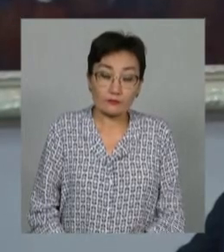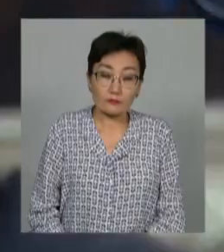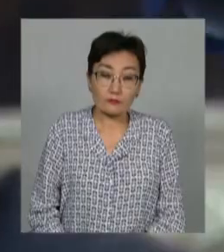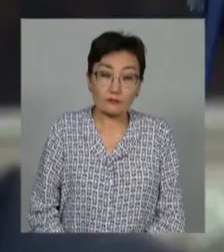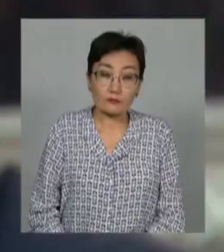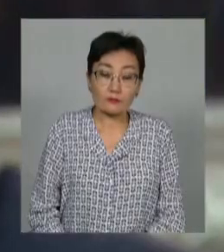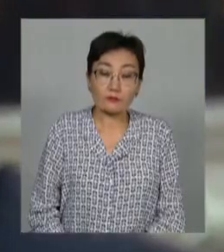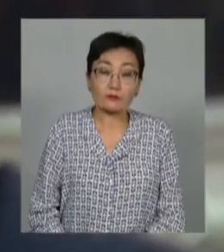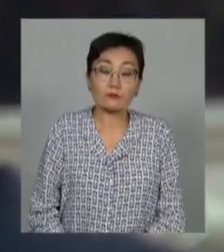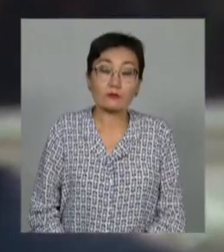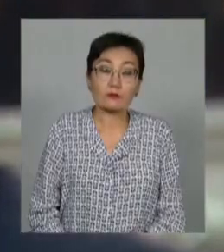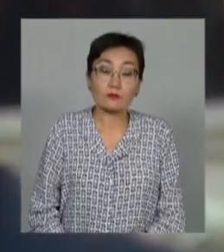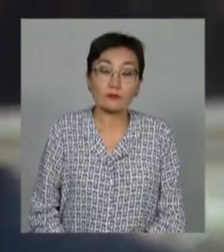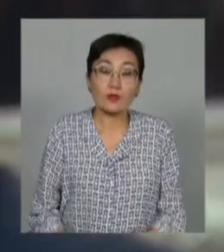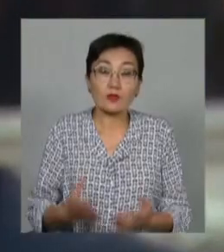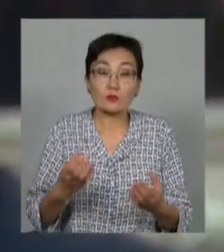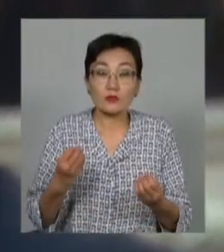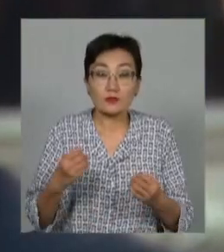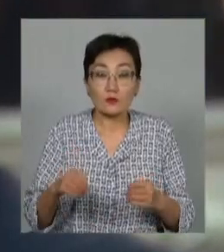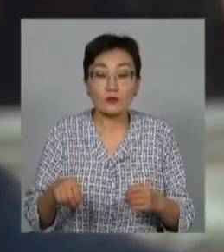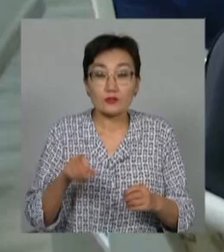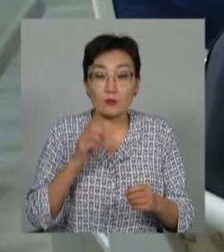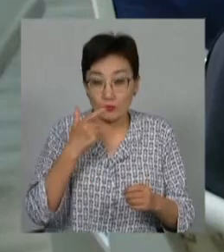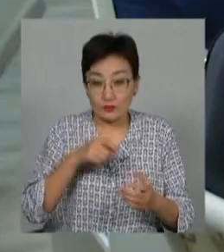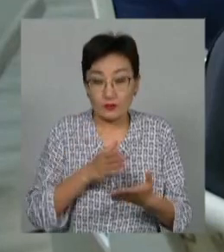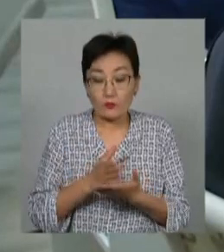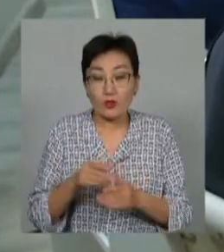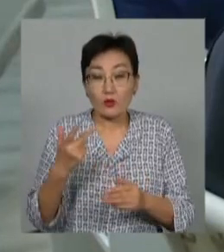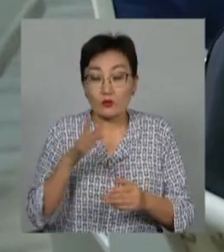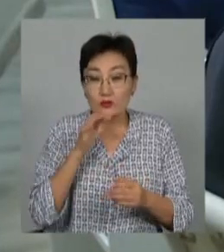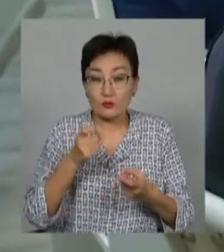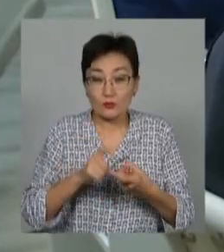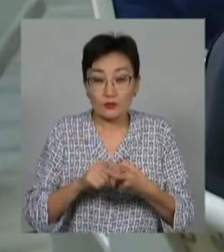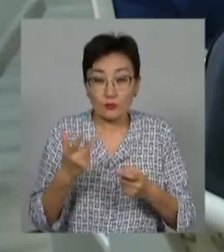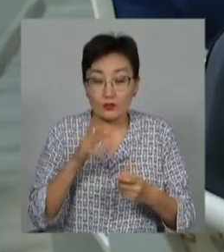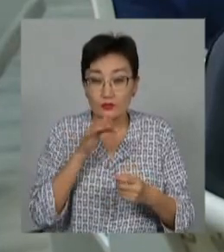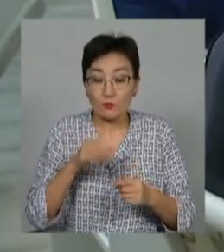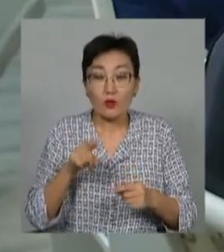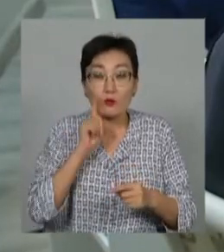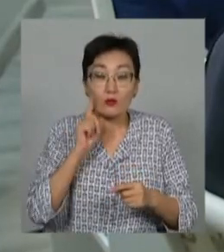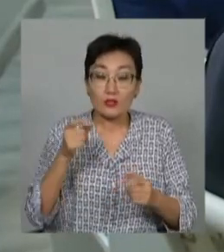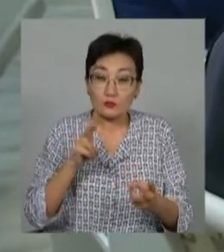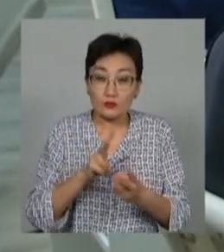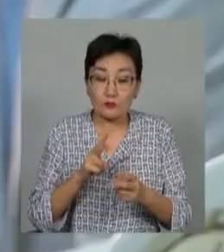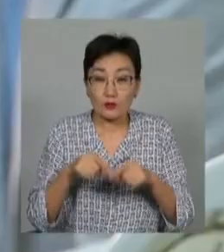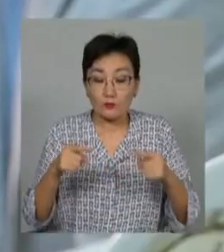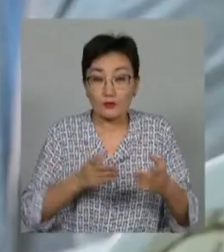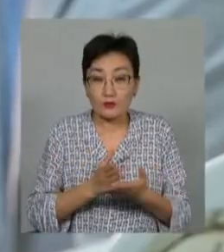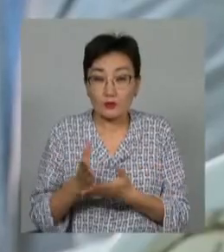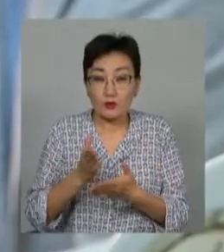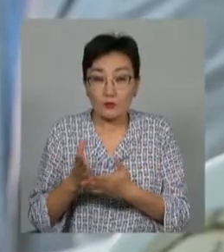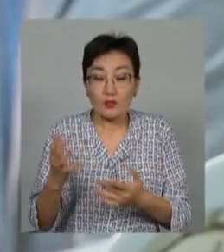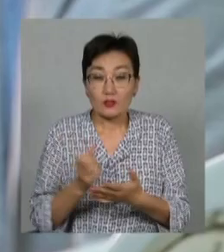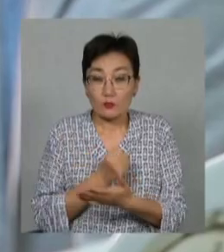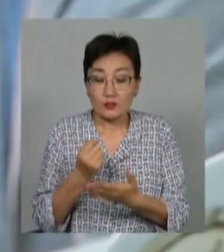алмады. Одан бөлек ел ағалары тәуелсіздіктің 30 жылдығы қарсаңында 30 жас буын өкілімен кездесті. Түрлі саладағы айтулы